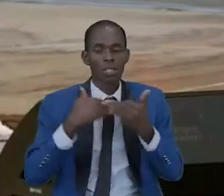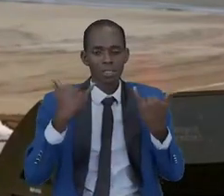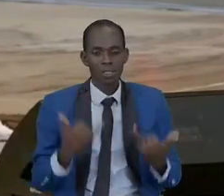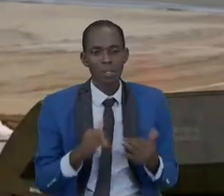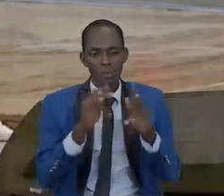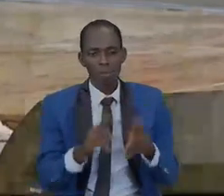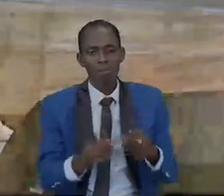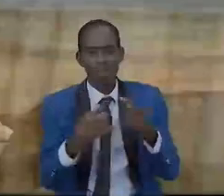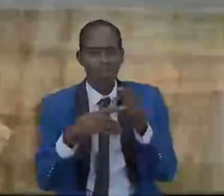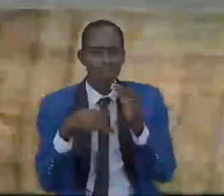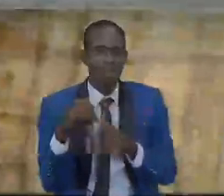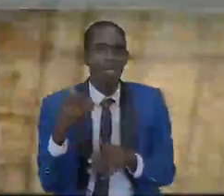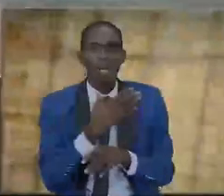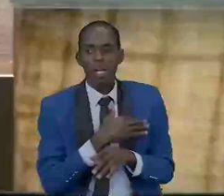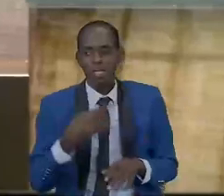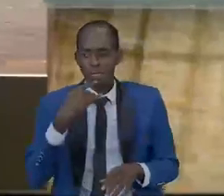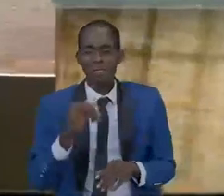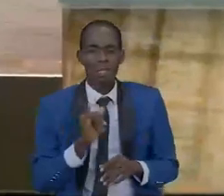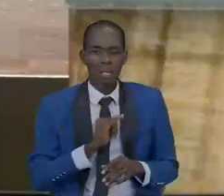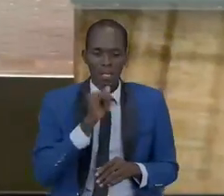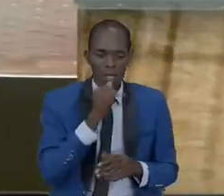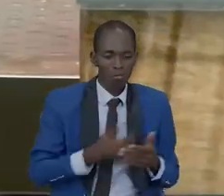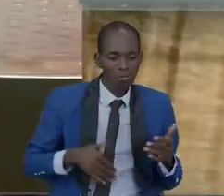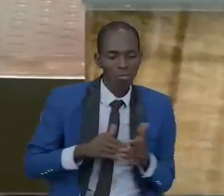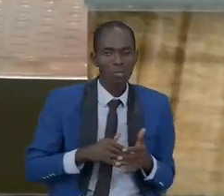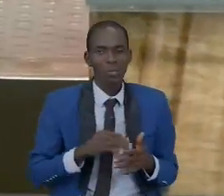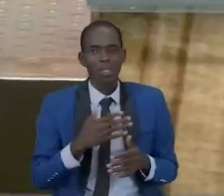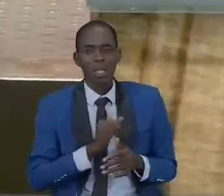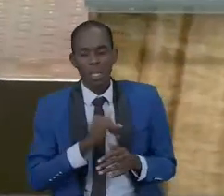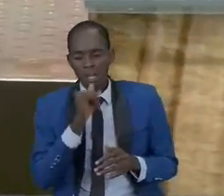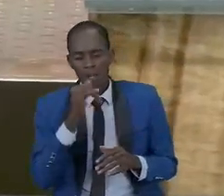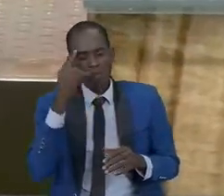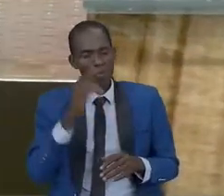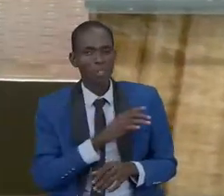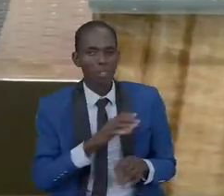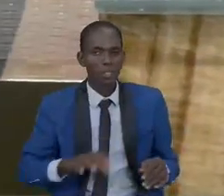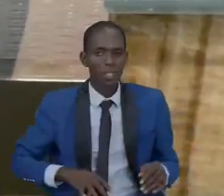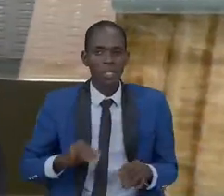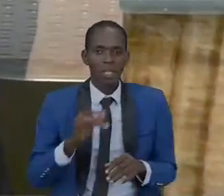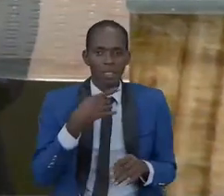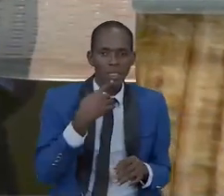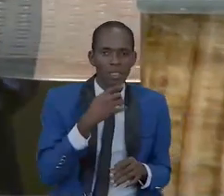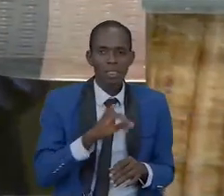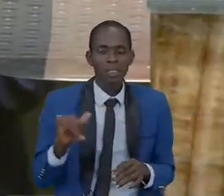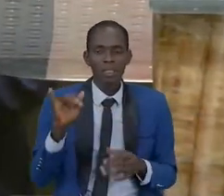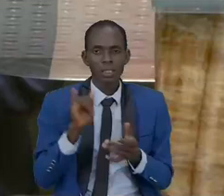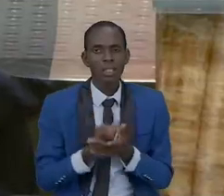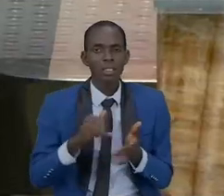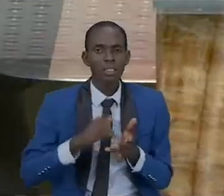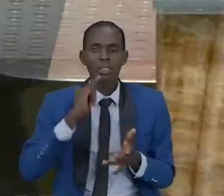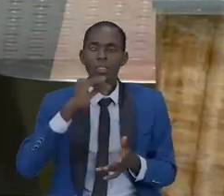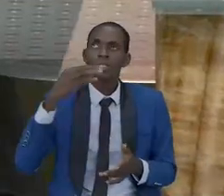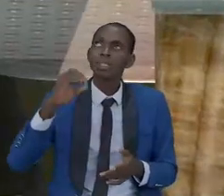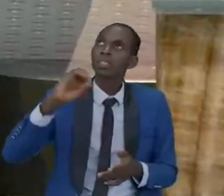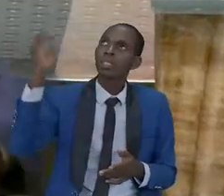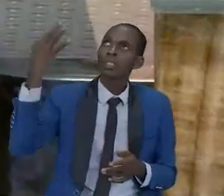qu'il sorte de cette église et qu'il se réclame être né de nouveau et professeur et professeur être né de nouveau au cœur la